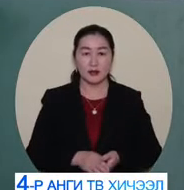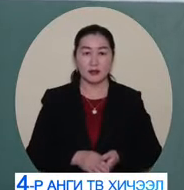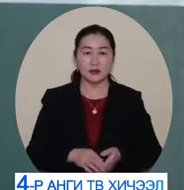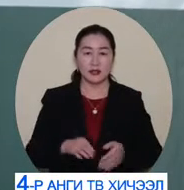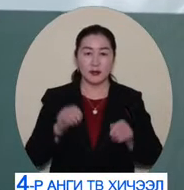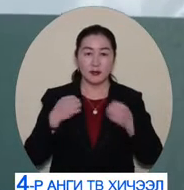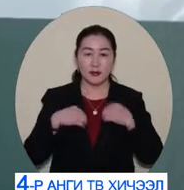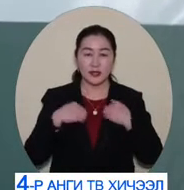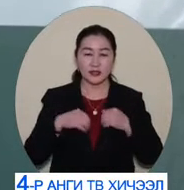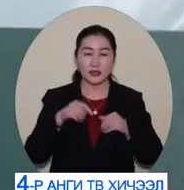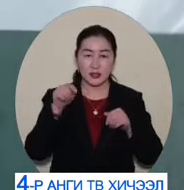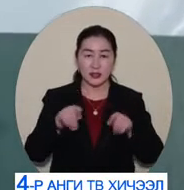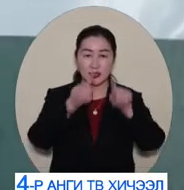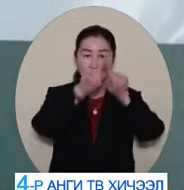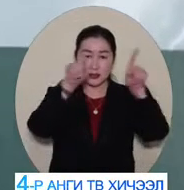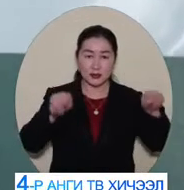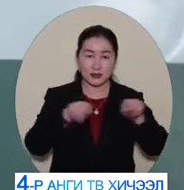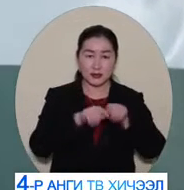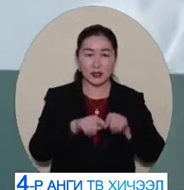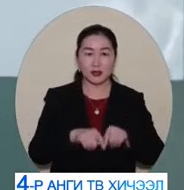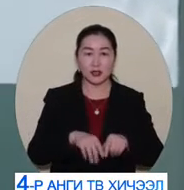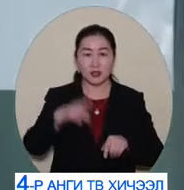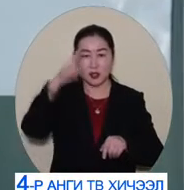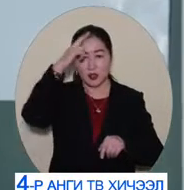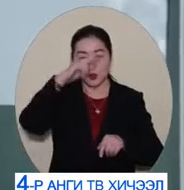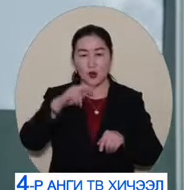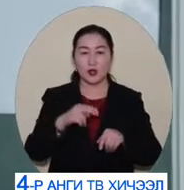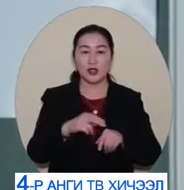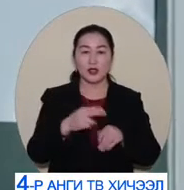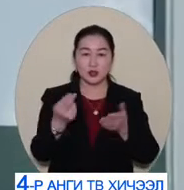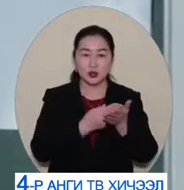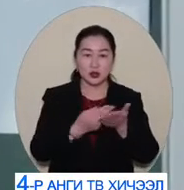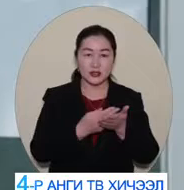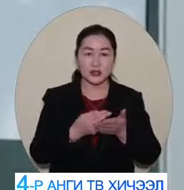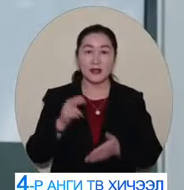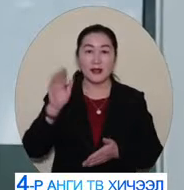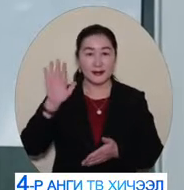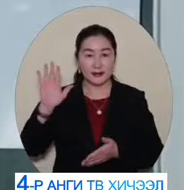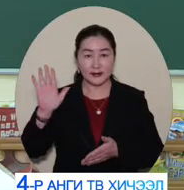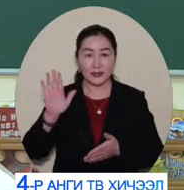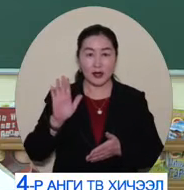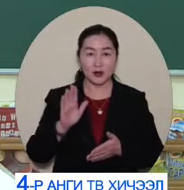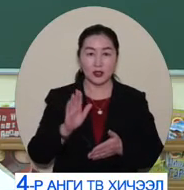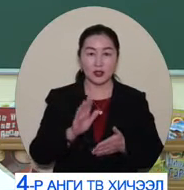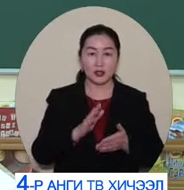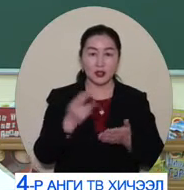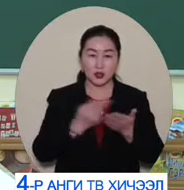багшийн тухайн палетикийн одоо загвар дээр хүүгийн зурсан нөгөө таван дүрсийг